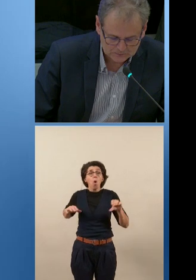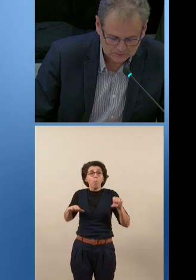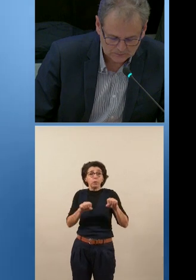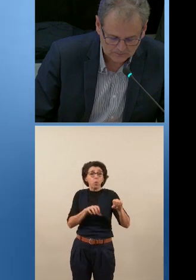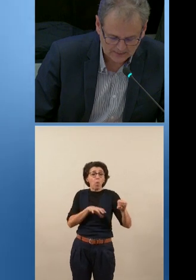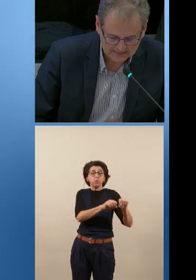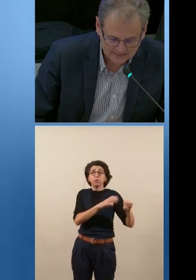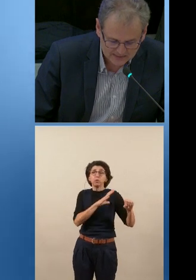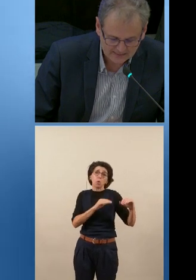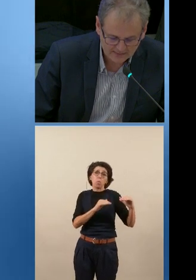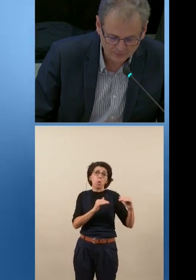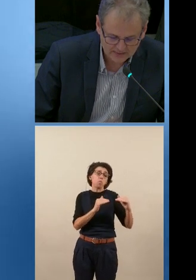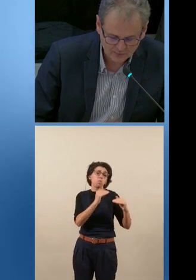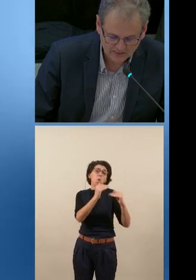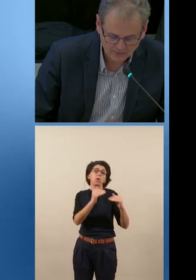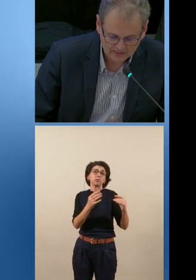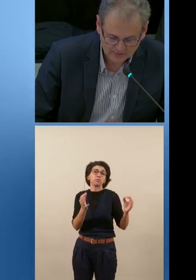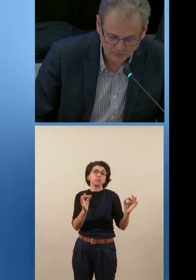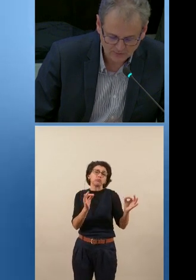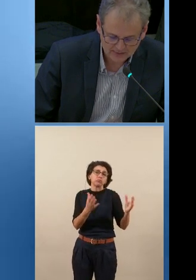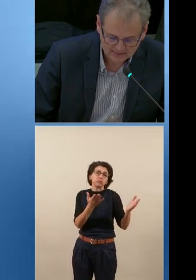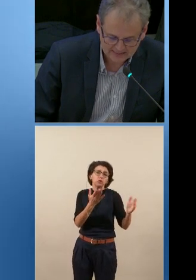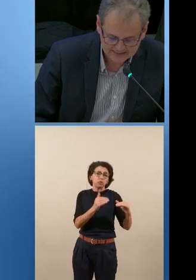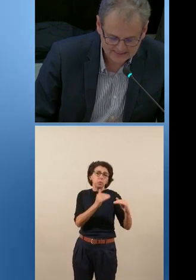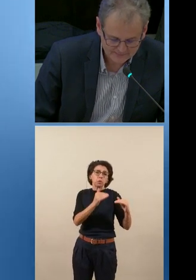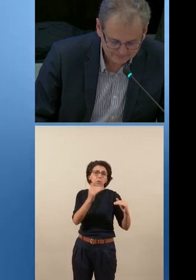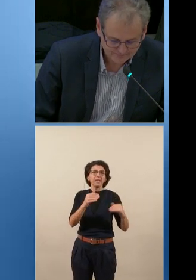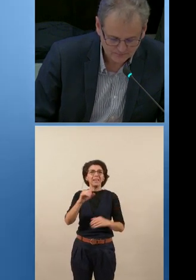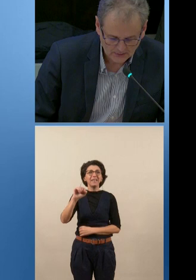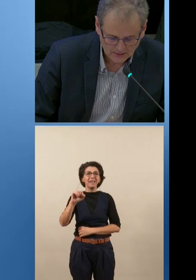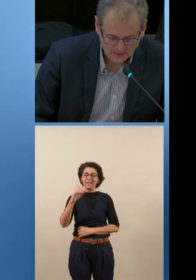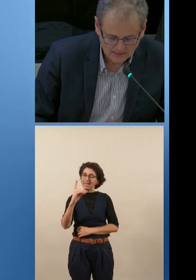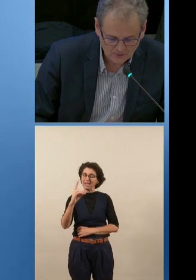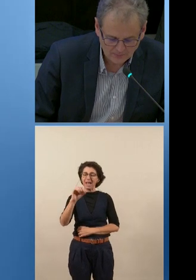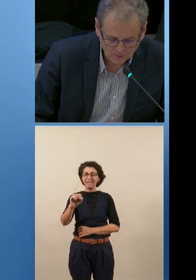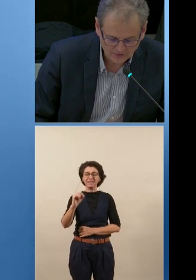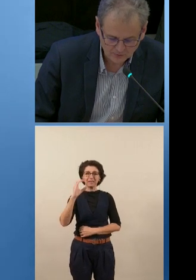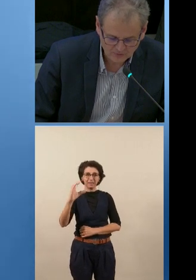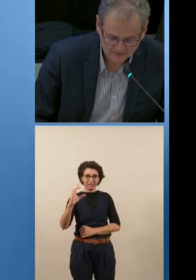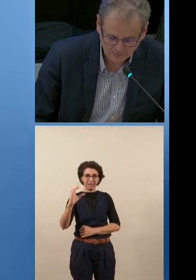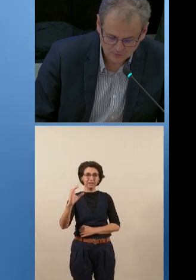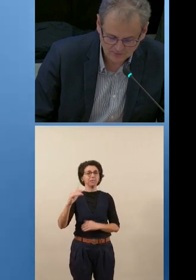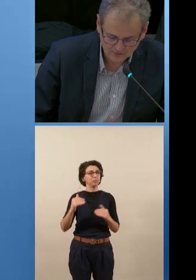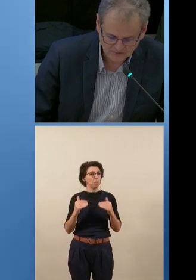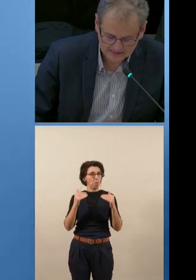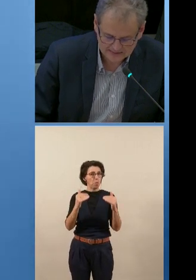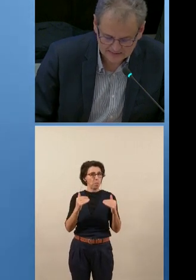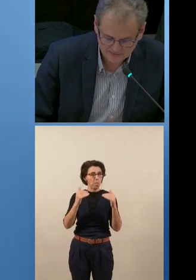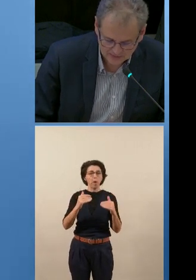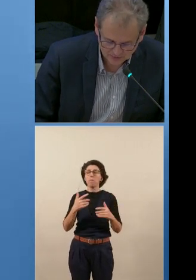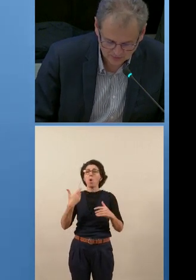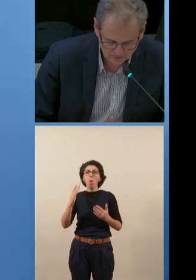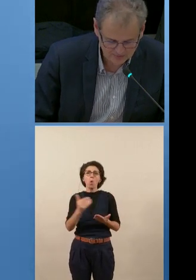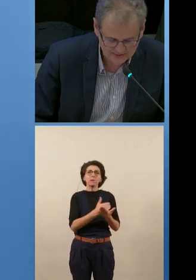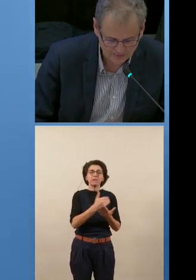légèrement la stabilité pour la dotation de la métropole la DSC et puis la progression de certains produits financiers il a à des